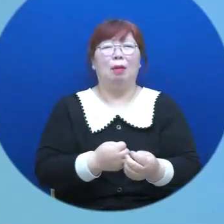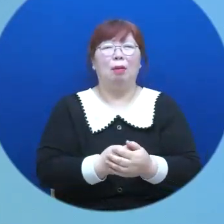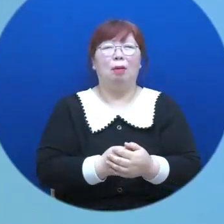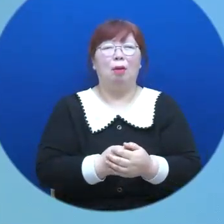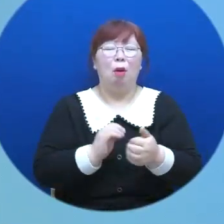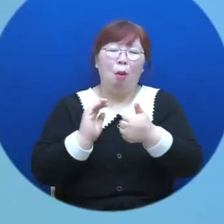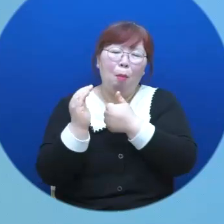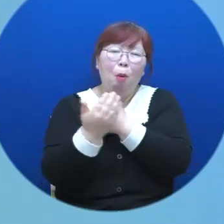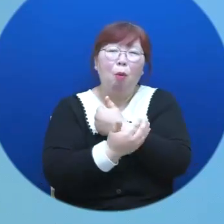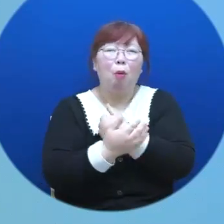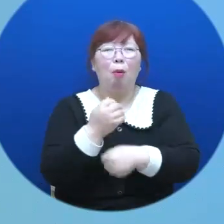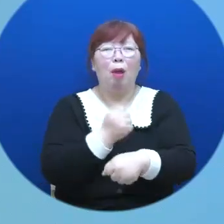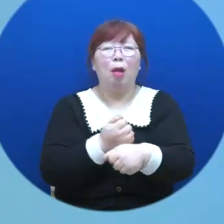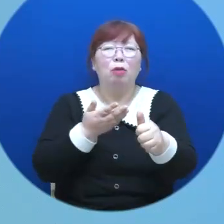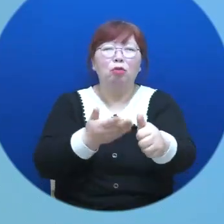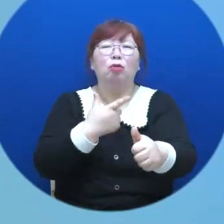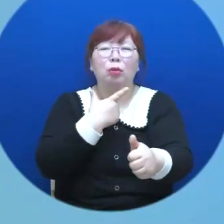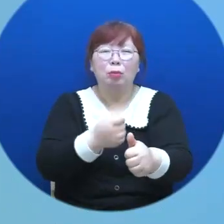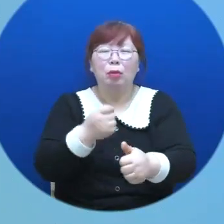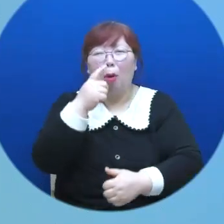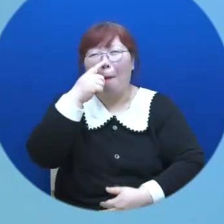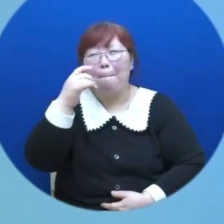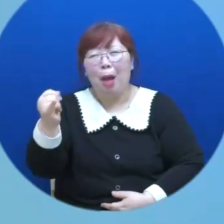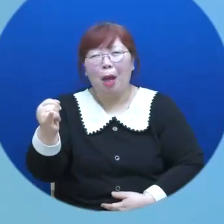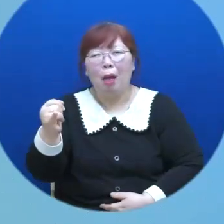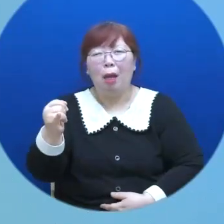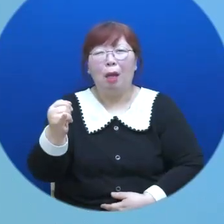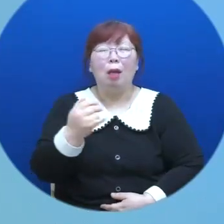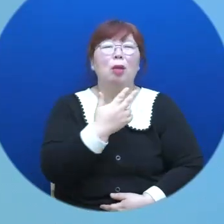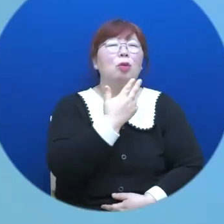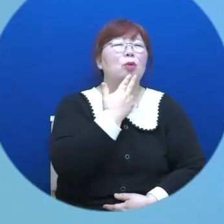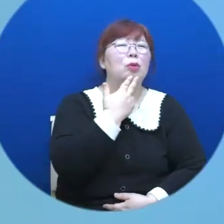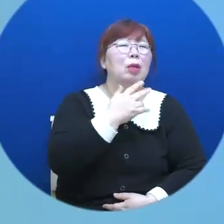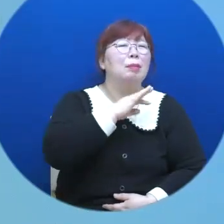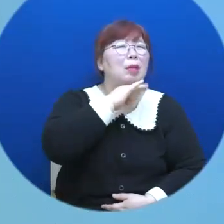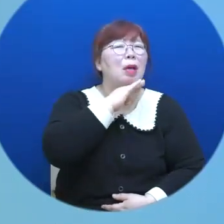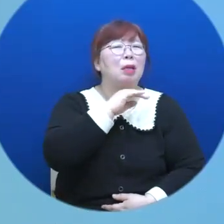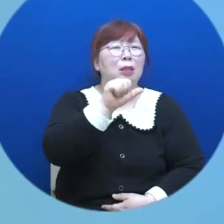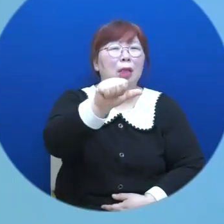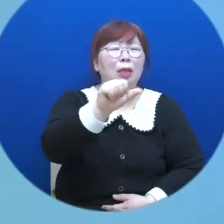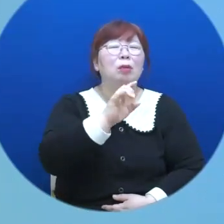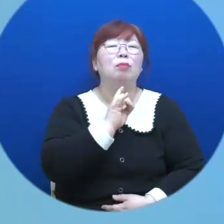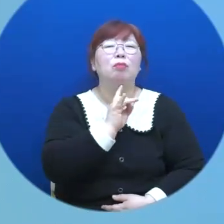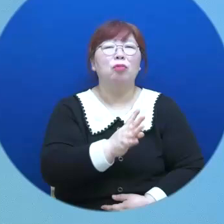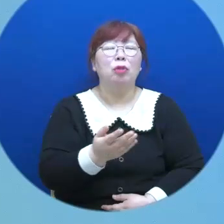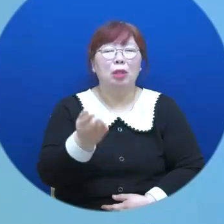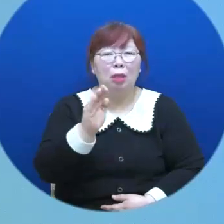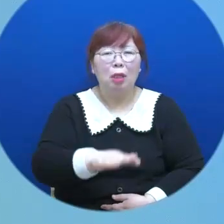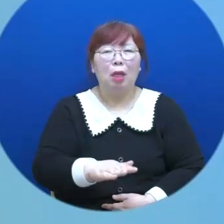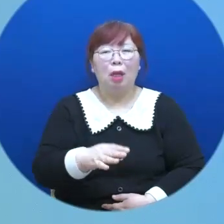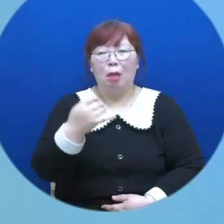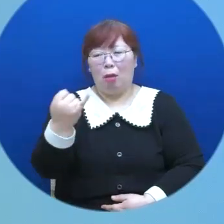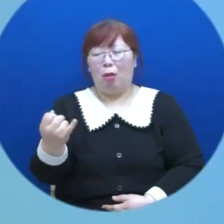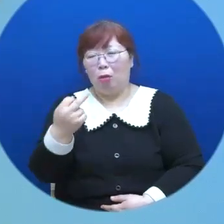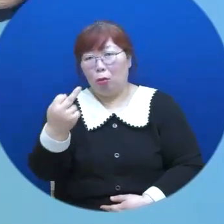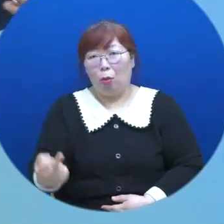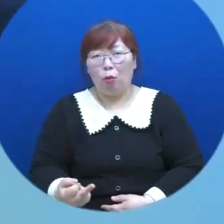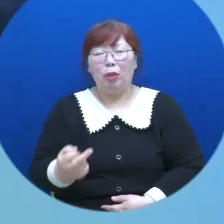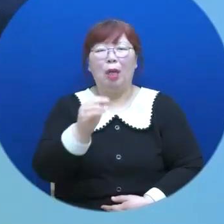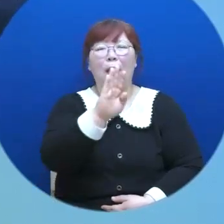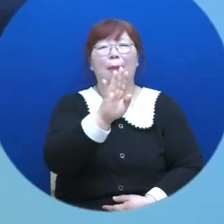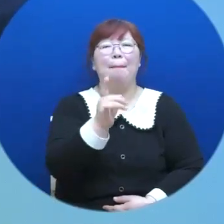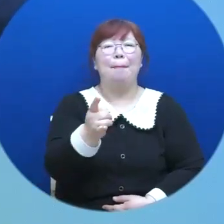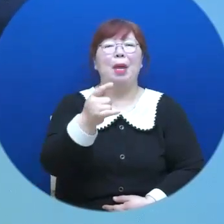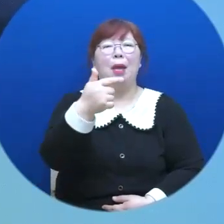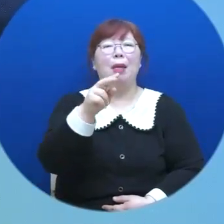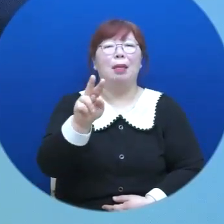할 어머니 5살 안팎 정도 돼서 동생 베냐민을 낳다가 덜컥